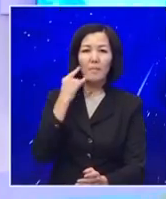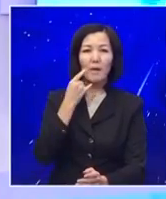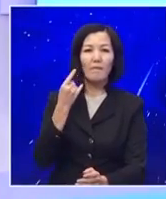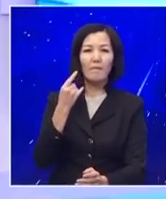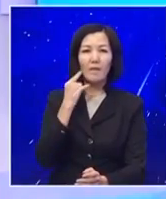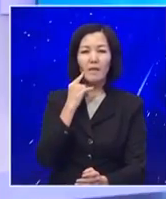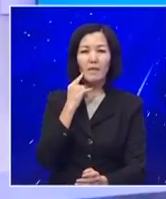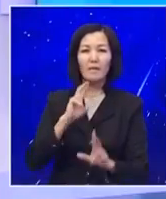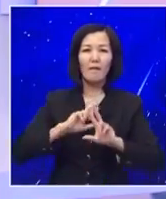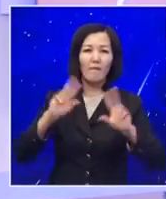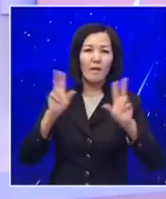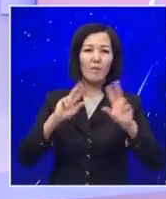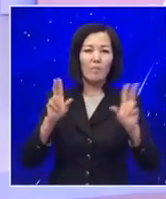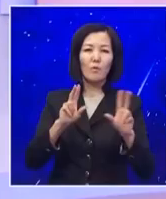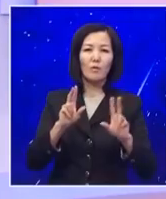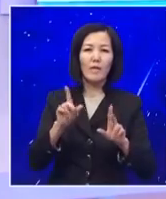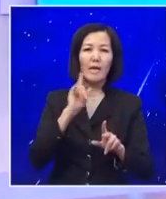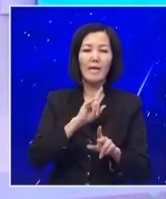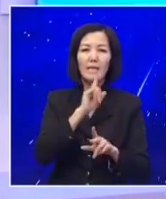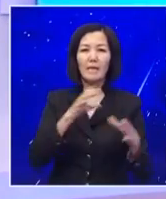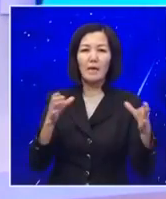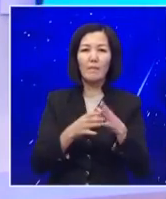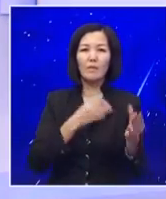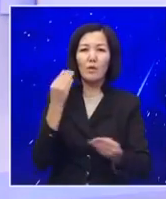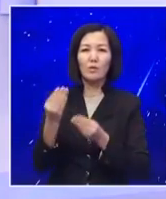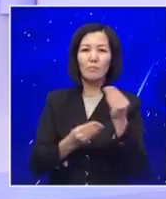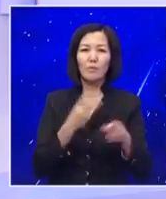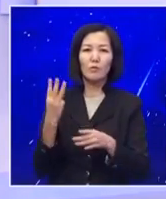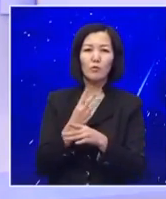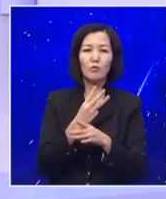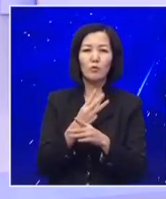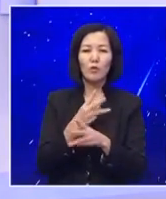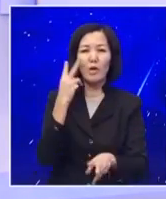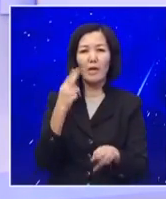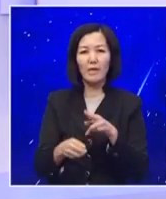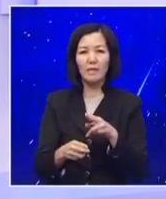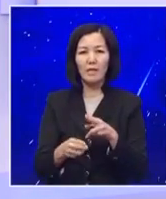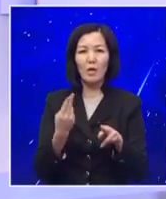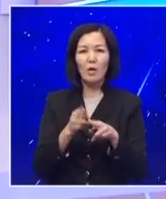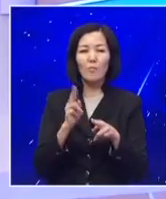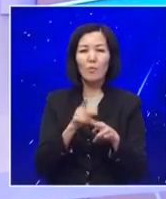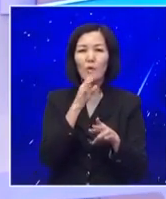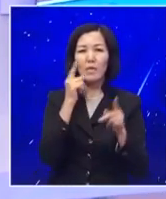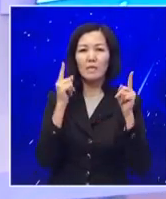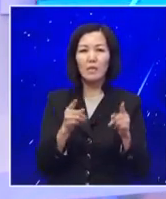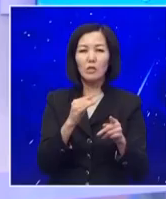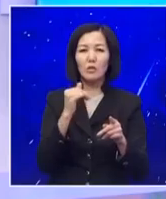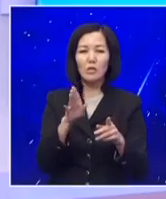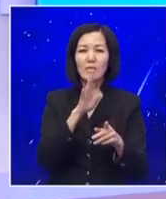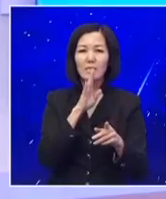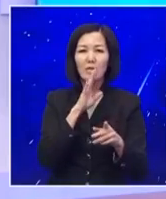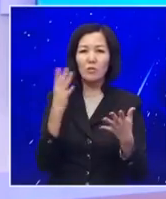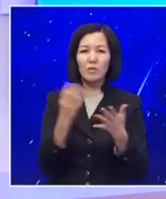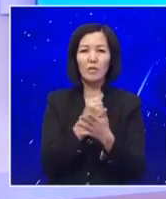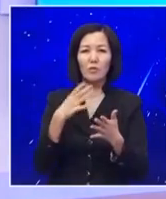Павлодарда волейболдан ұлттық лигадағы әйелдер командалар арасында ел чемпионатының 3-ші туры аяқталды. Бұл кезең жетісулық қыздар үшін сәтті